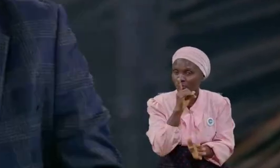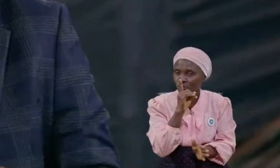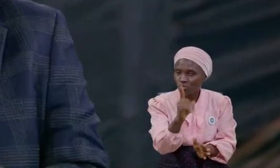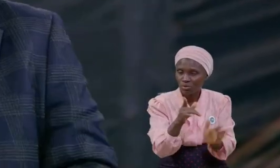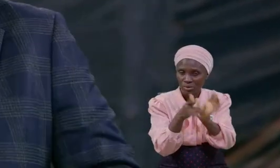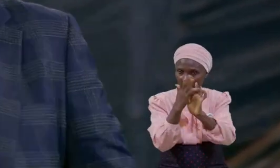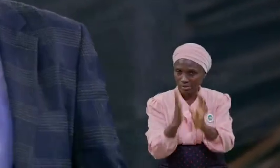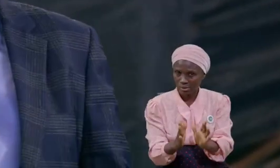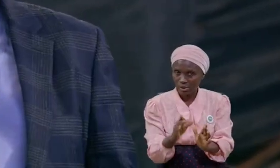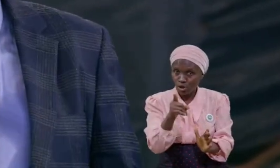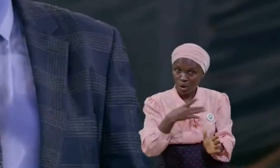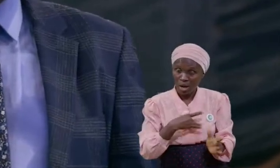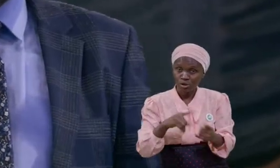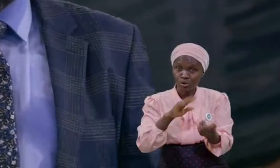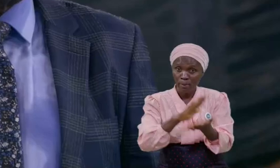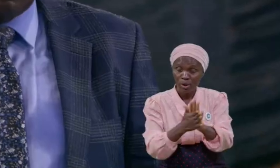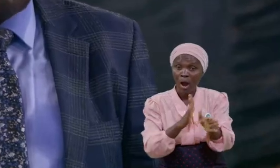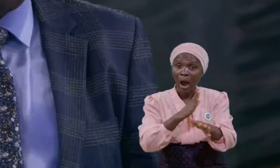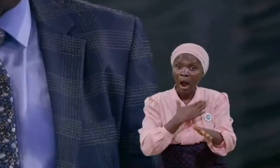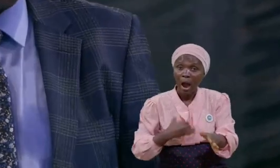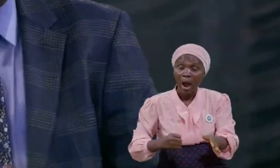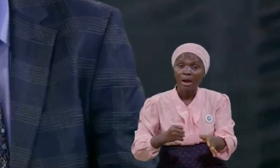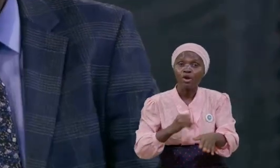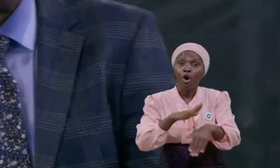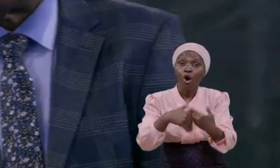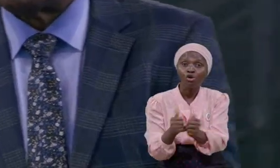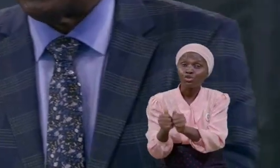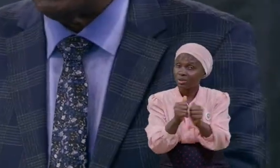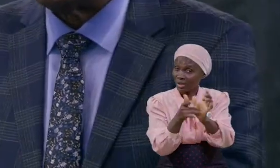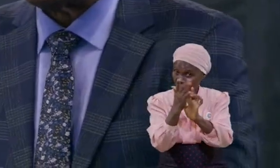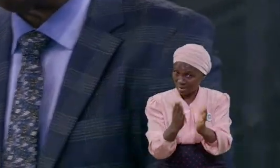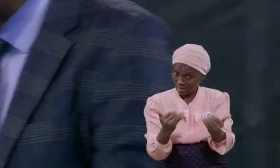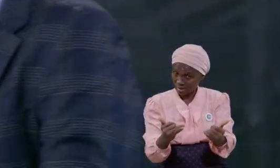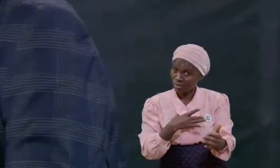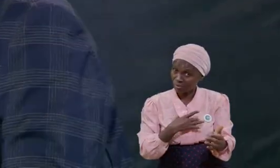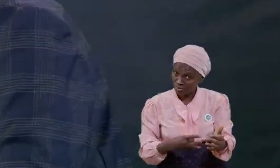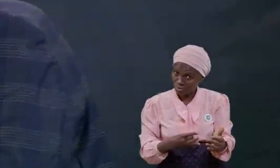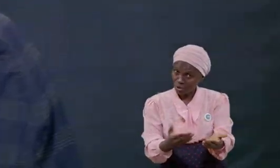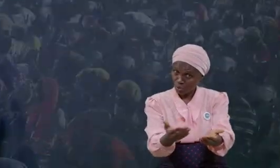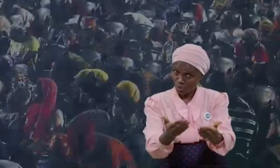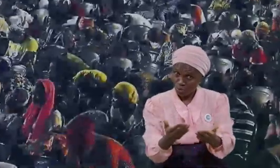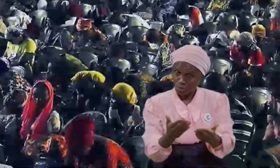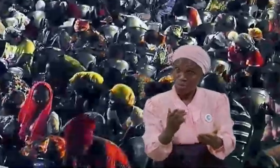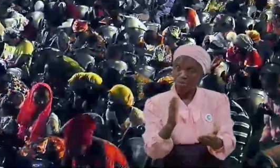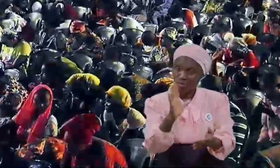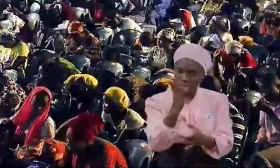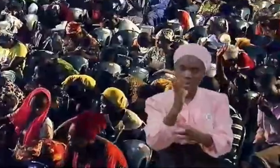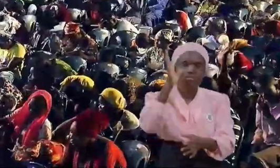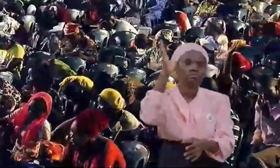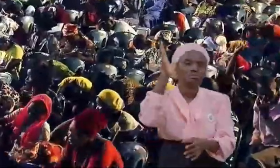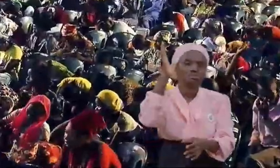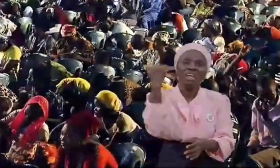complet, entier. N'importe où tu es, tu lèves simplement la main. Lève la main, n'importe où tu es.